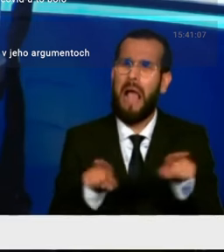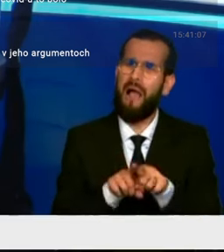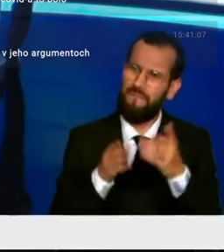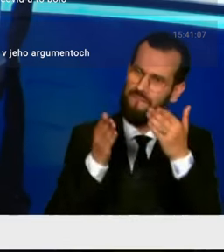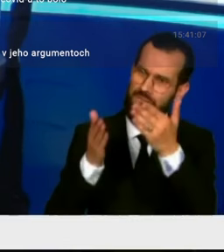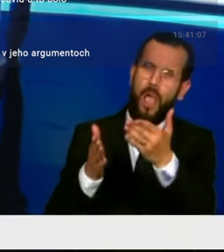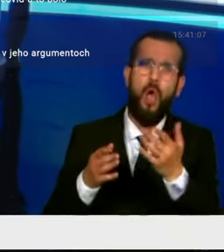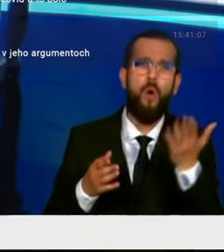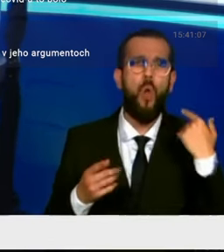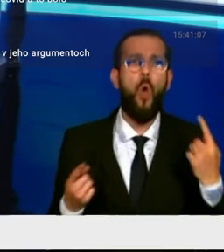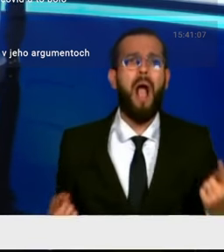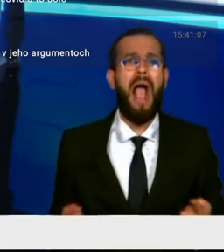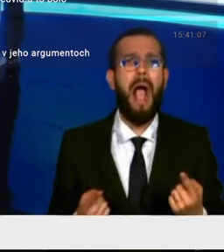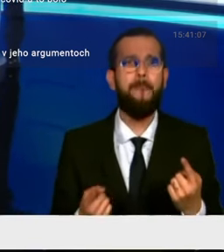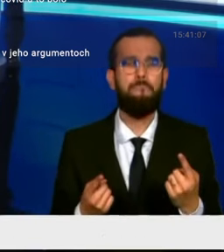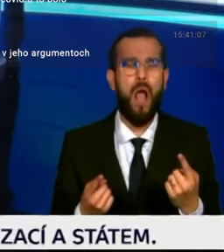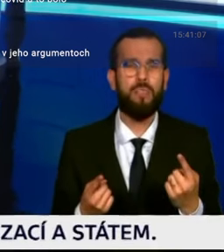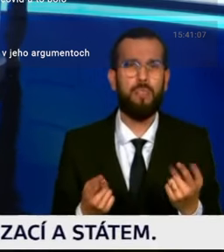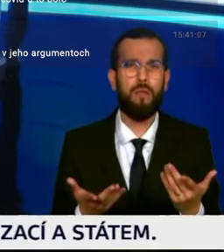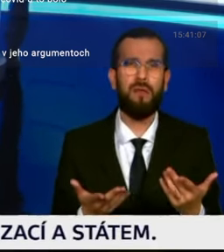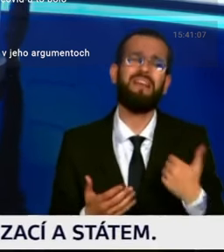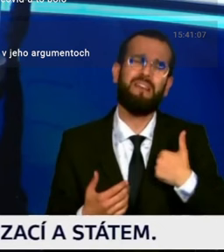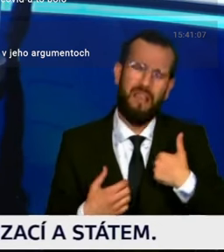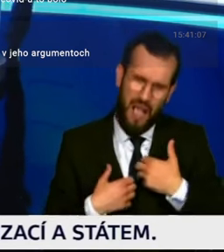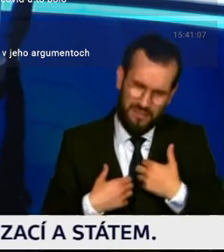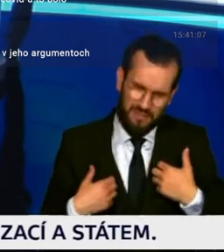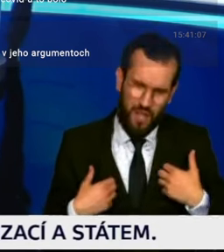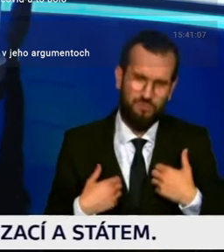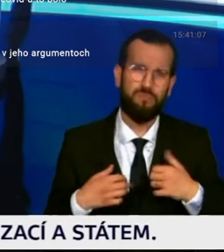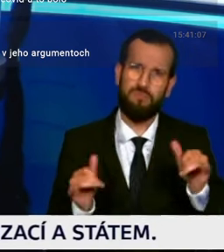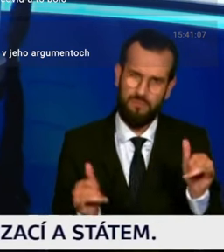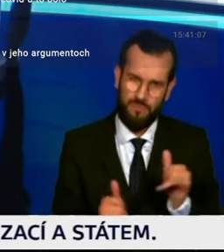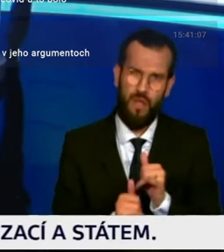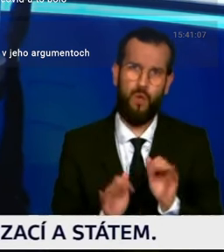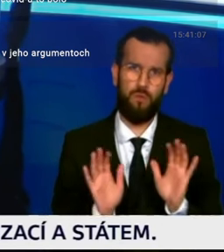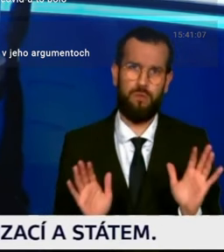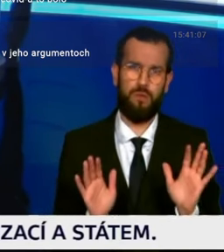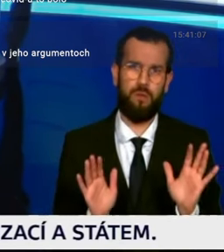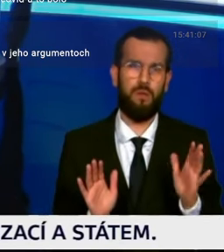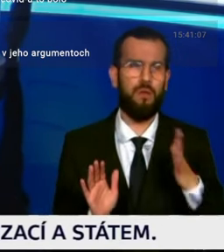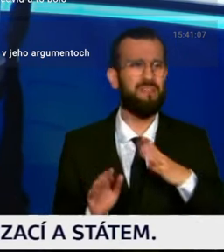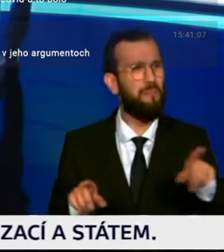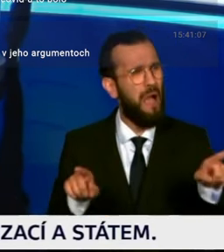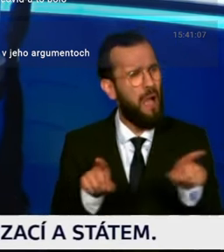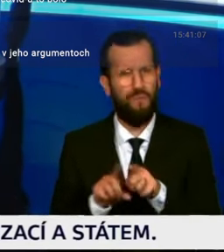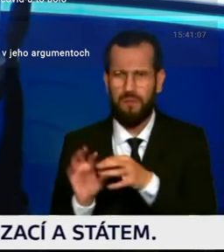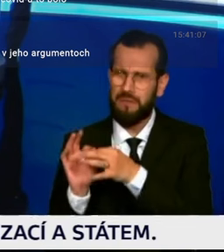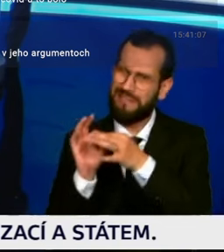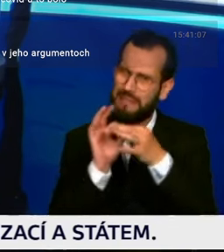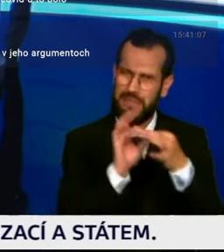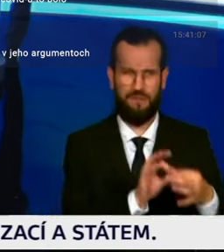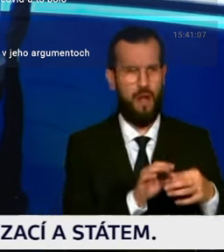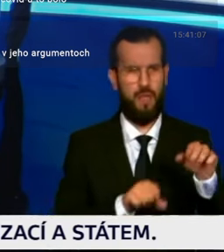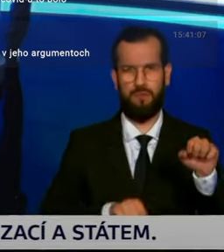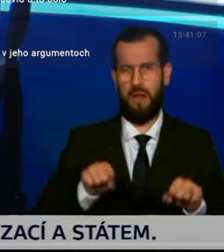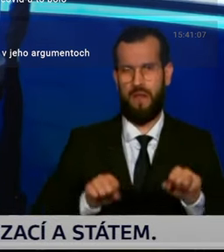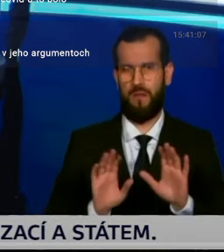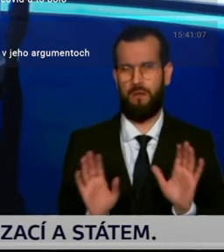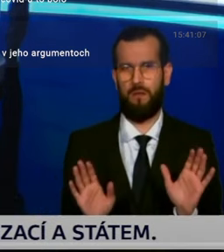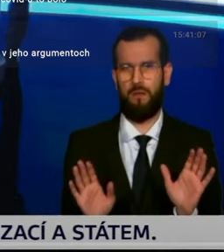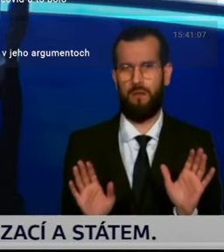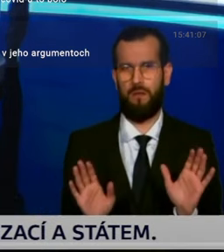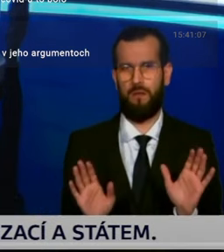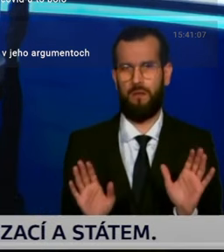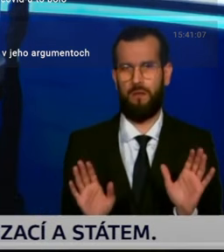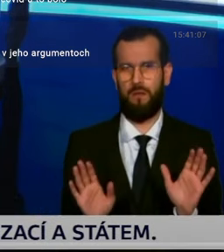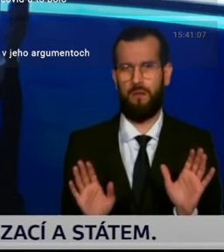Pane ja sa snažím viete ja sa snažím naozaj byť presne taký aký som to nemôže byť predsa že